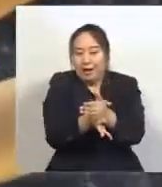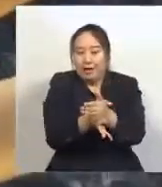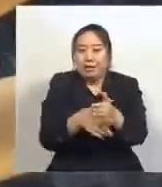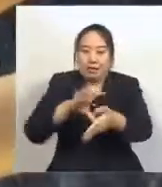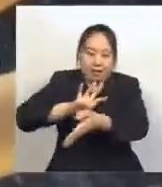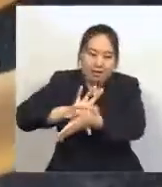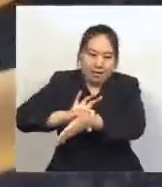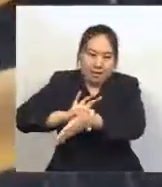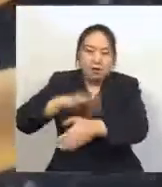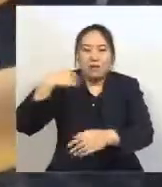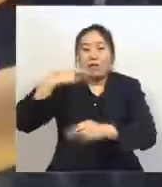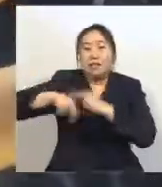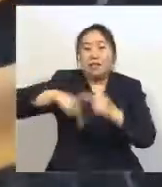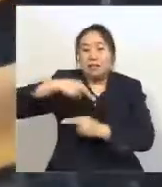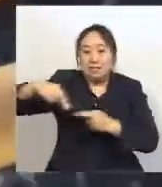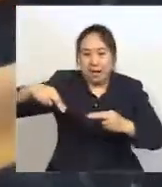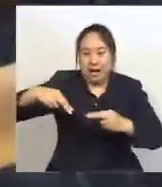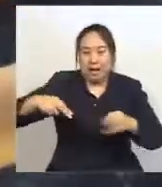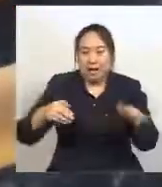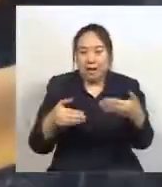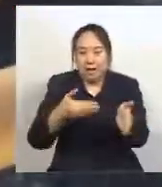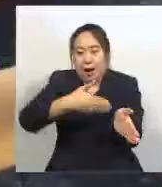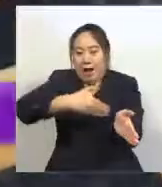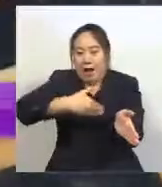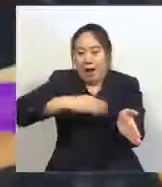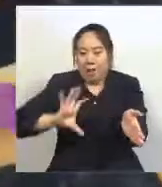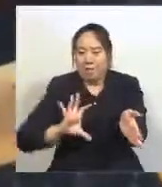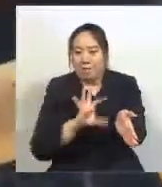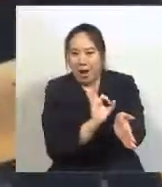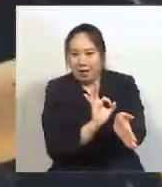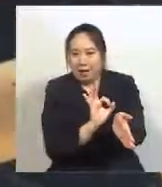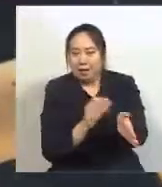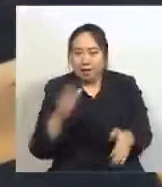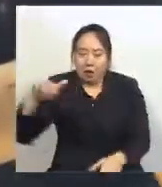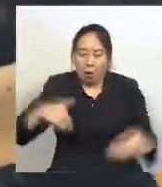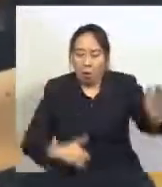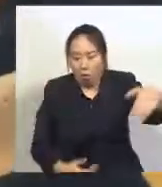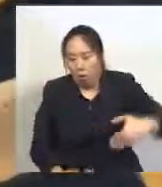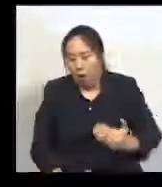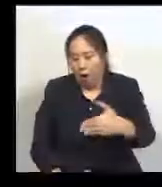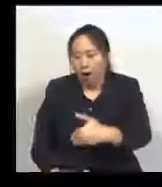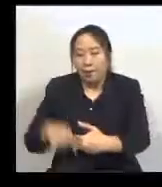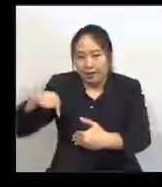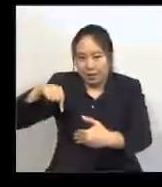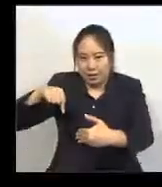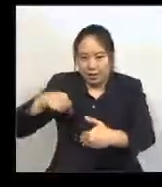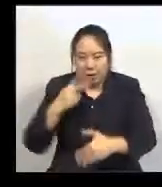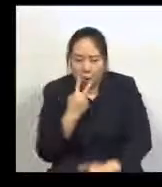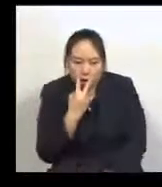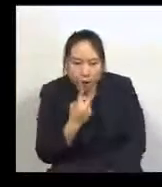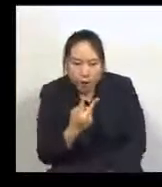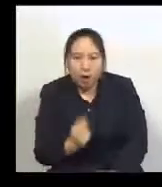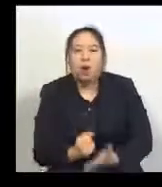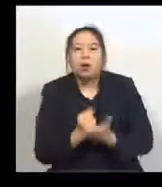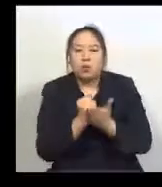ขนะคะน้องโดนเชือกเนี่ยมัดติดไว้ที่บริเวณหางแล้วก็ว่ายมาที่บริเวณแท่นที่พักอาศัยเจ้าหน้าที่เขา